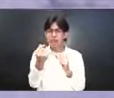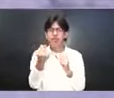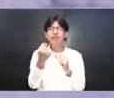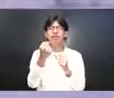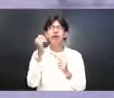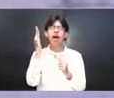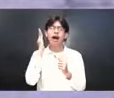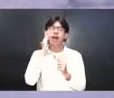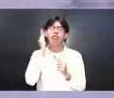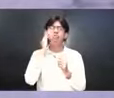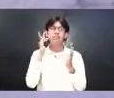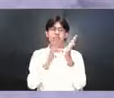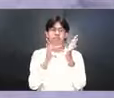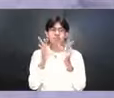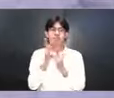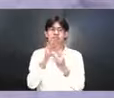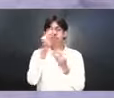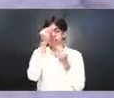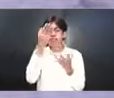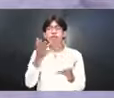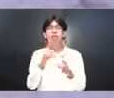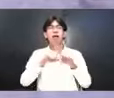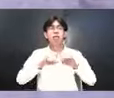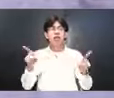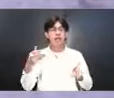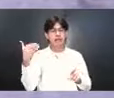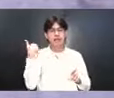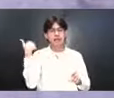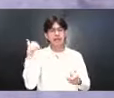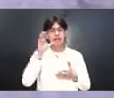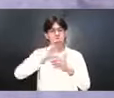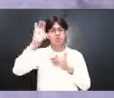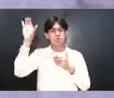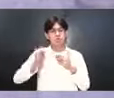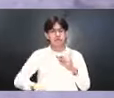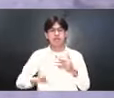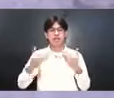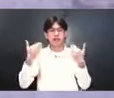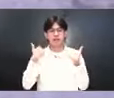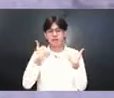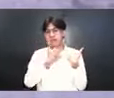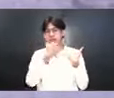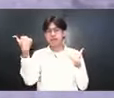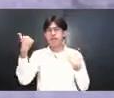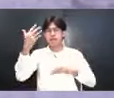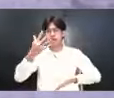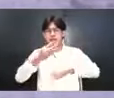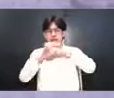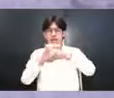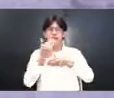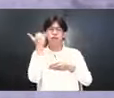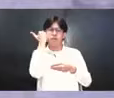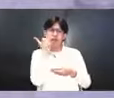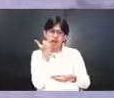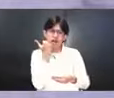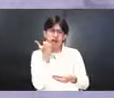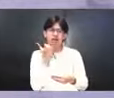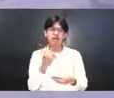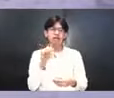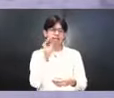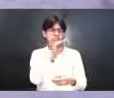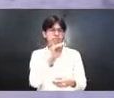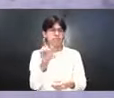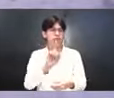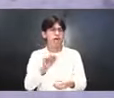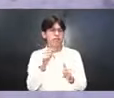alam niya, hindi pa ito ang kumpleto. Meron pang kulang. Kaya nung tinanong siya, what is the